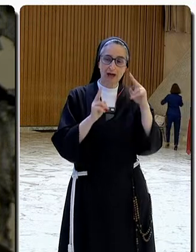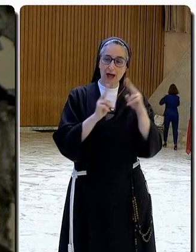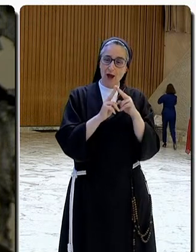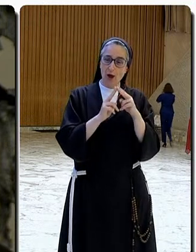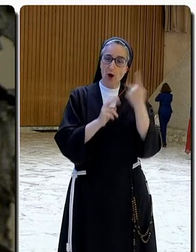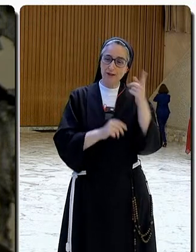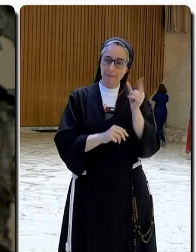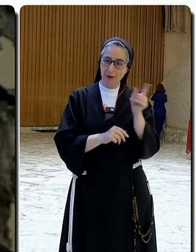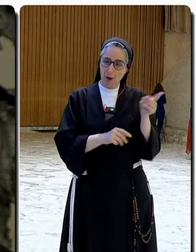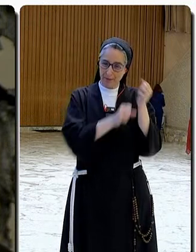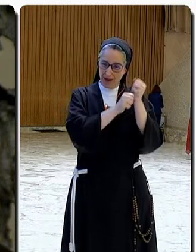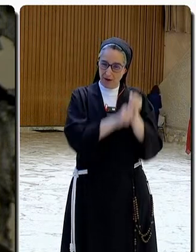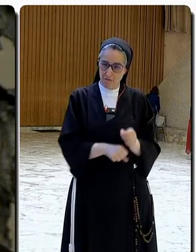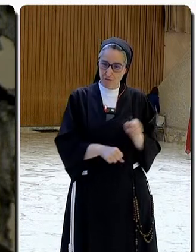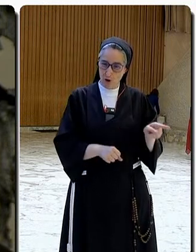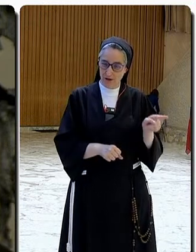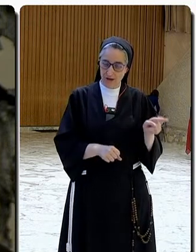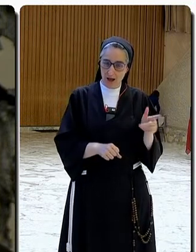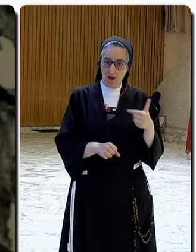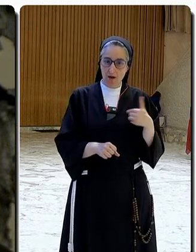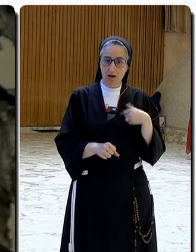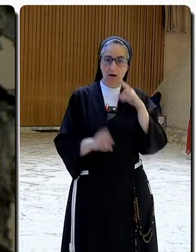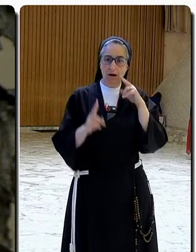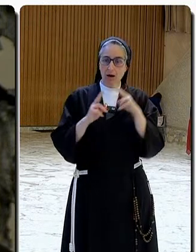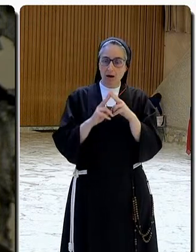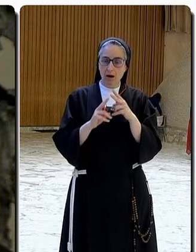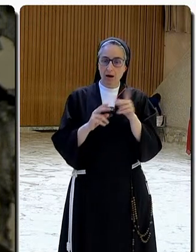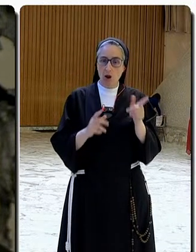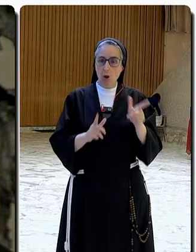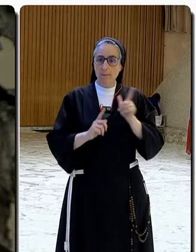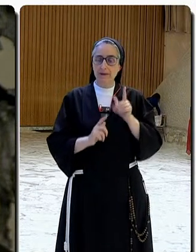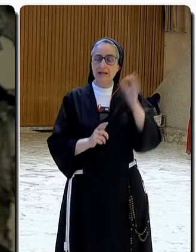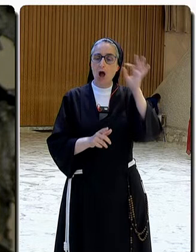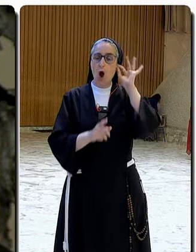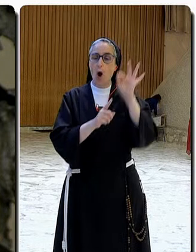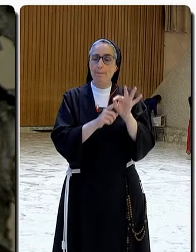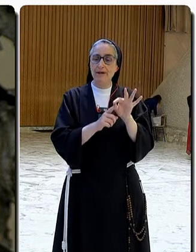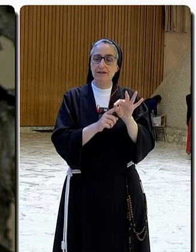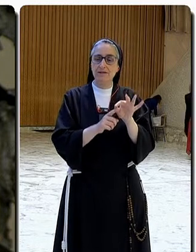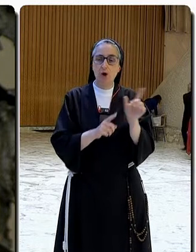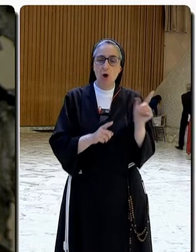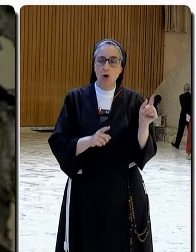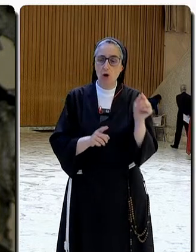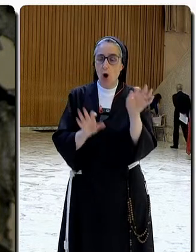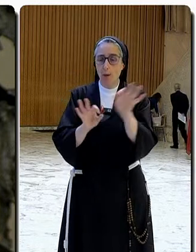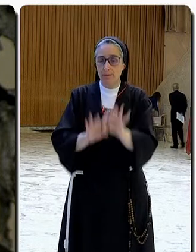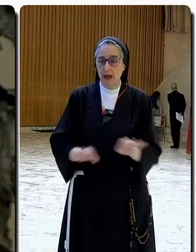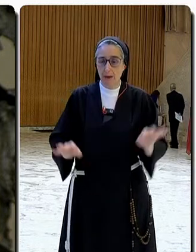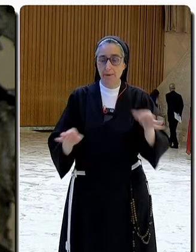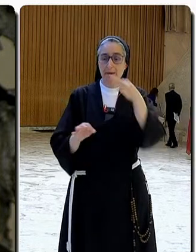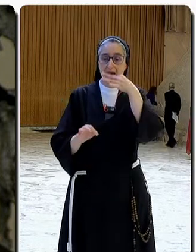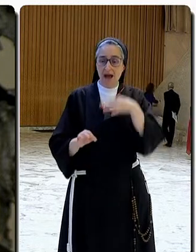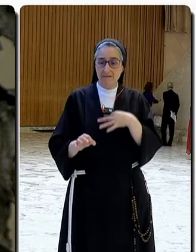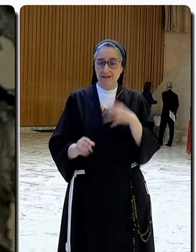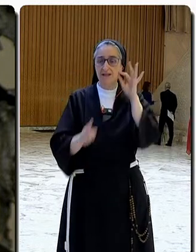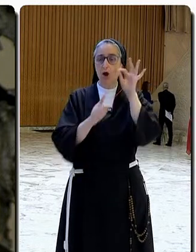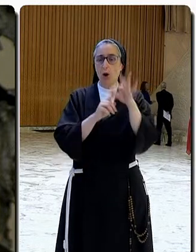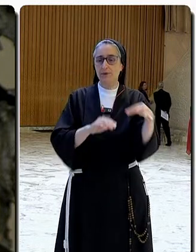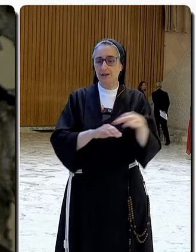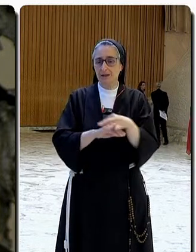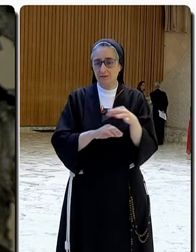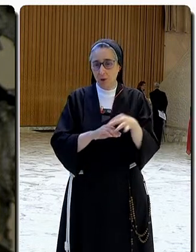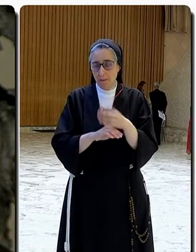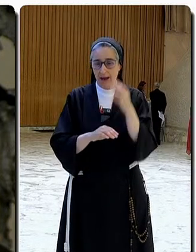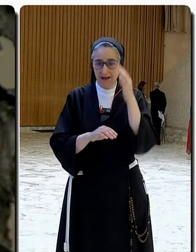le coppie sposate, il cui carisma è aiutare a preparare i fidanzati al matrimonio,